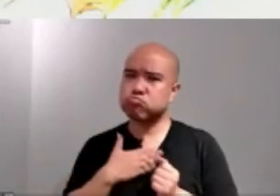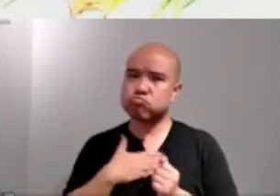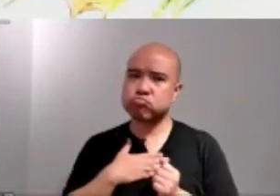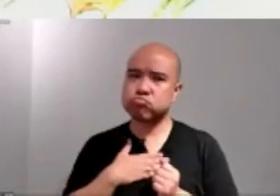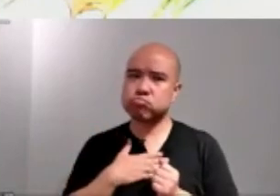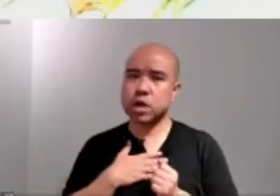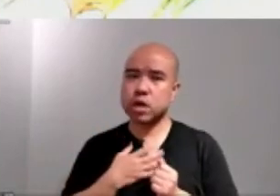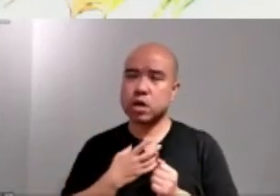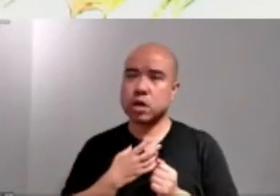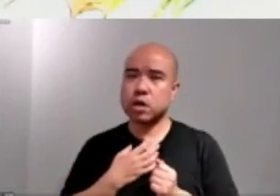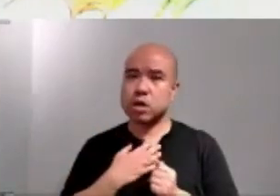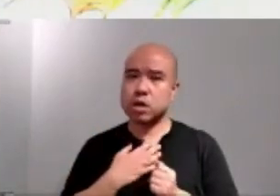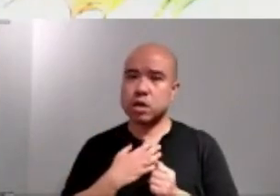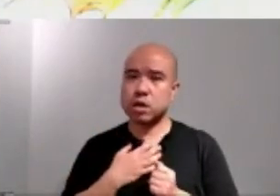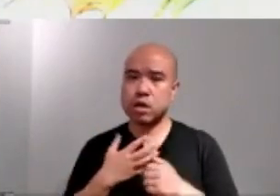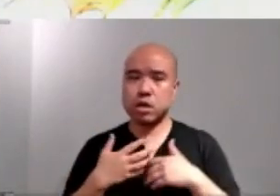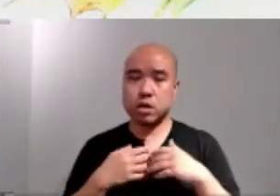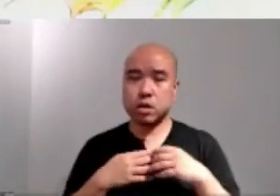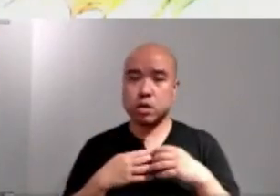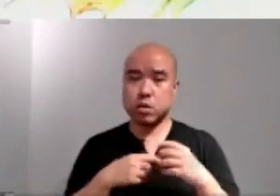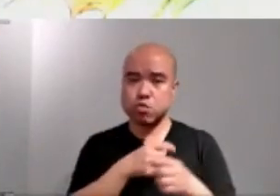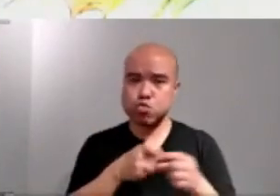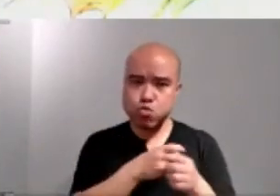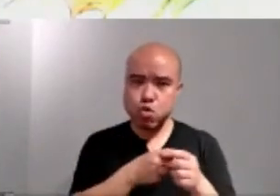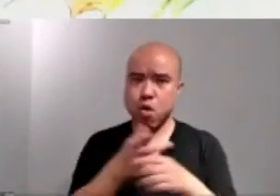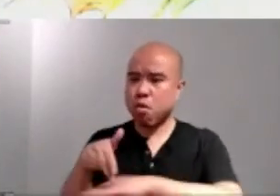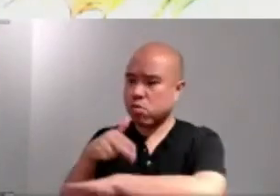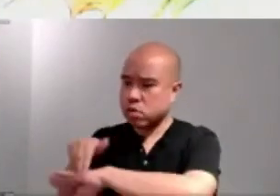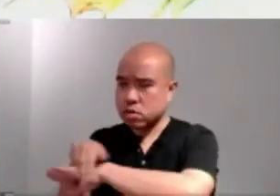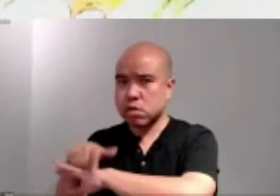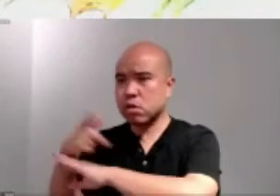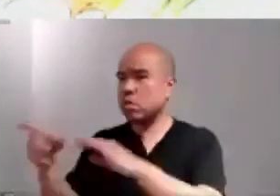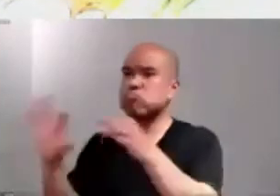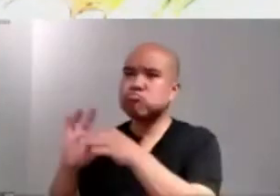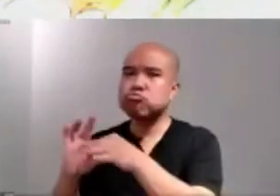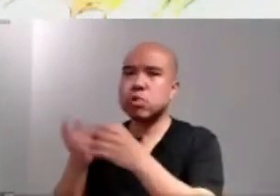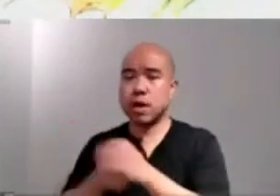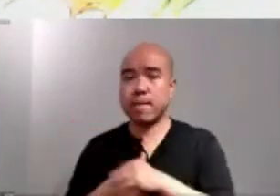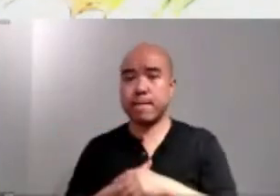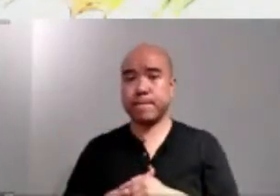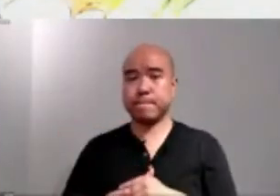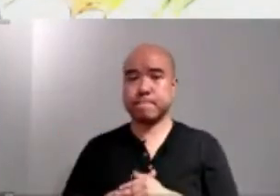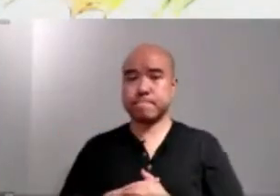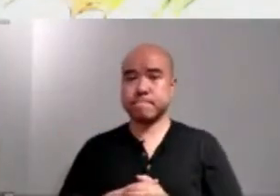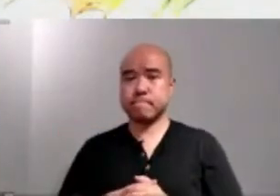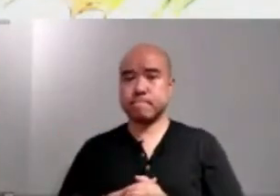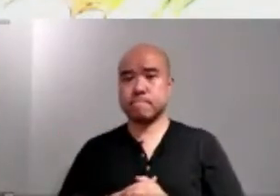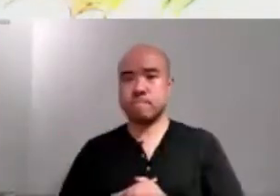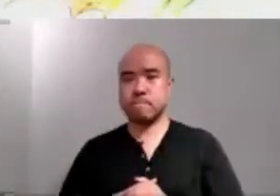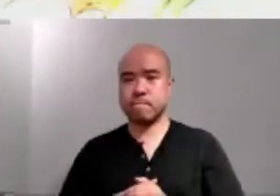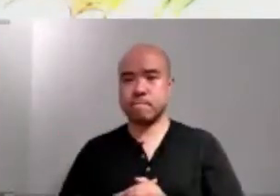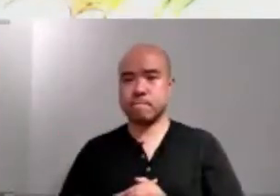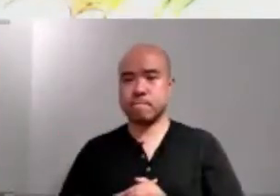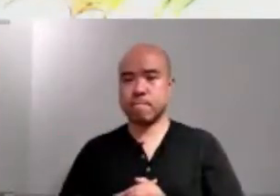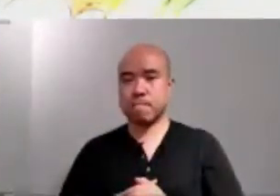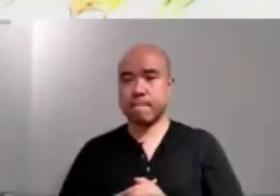好擔心一啲創作上邊點樣同一啲讀者聯繫。咁所以我哋兩個身份係唔同之